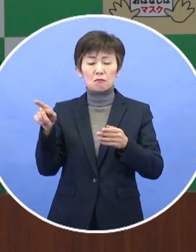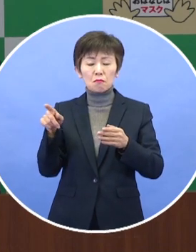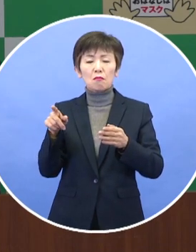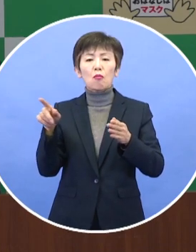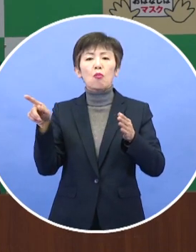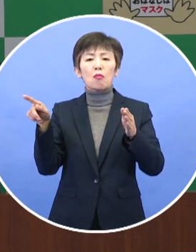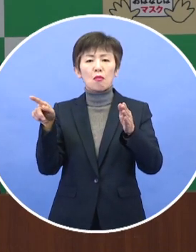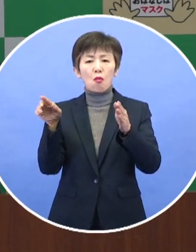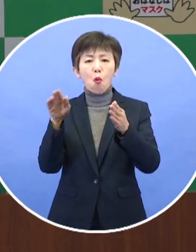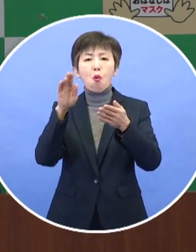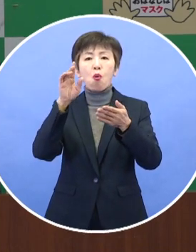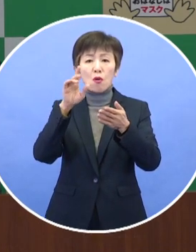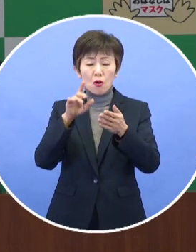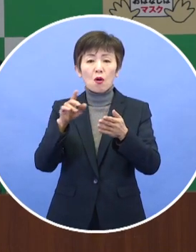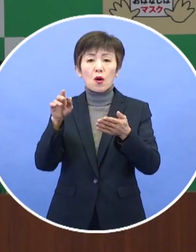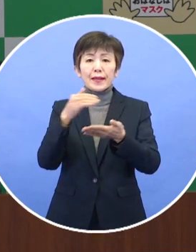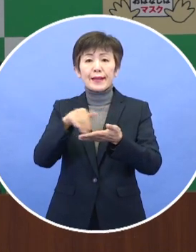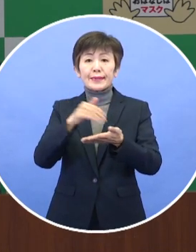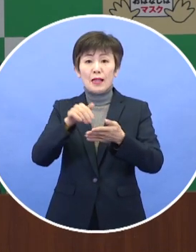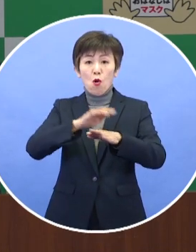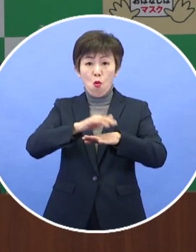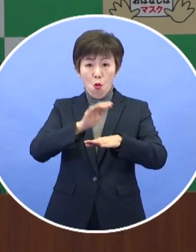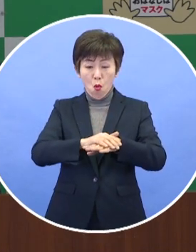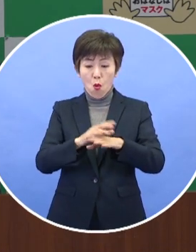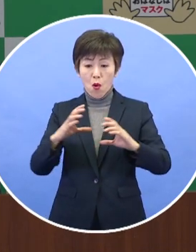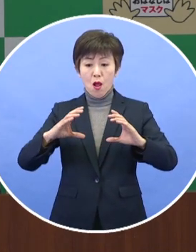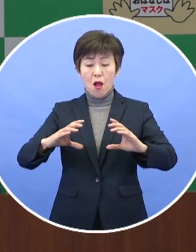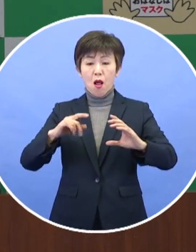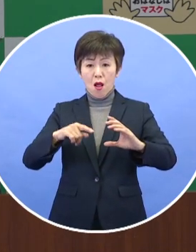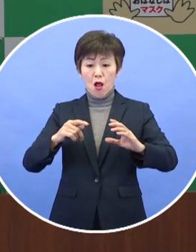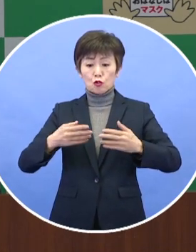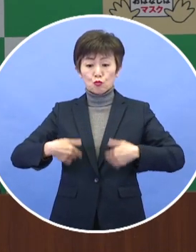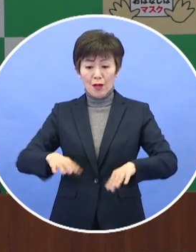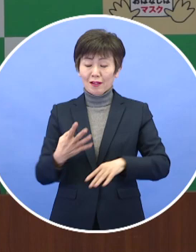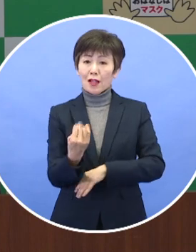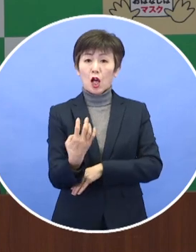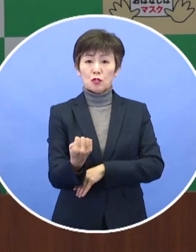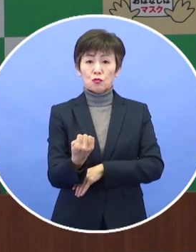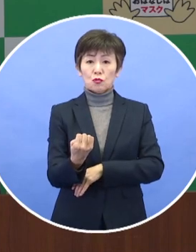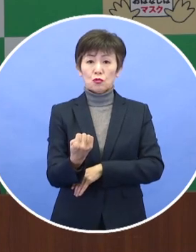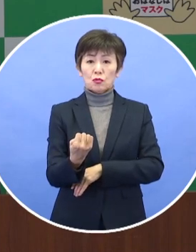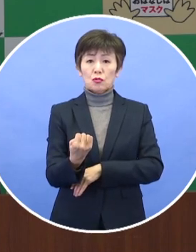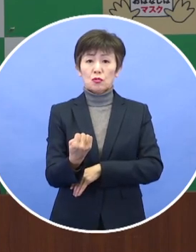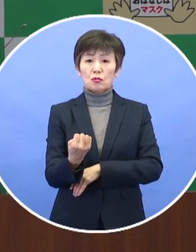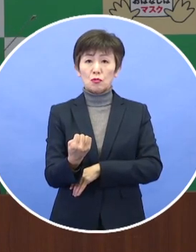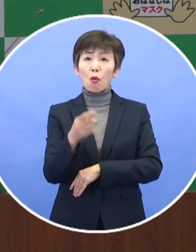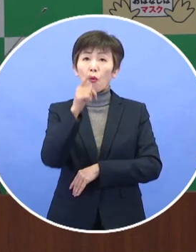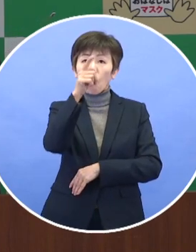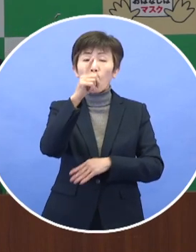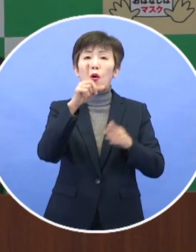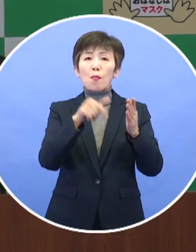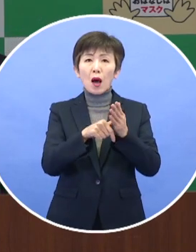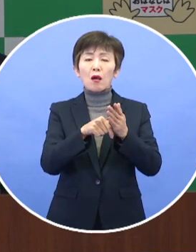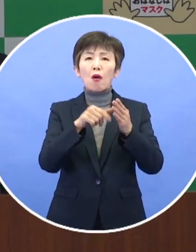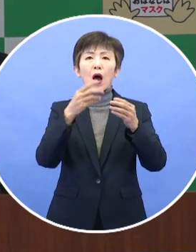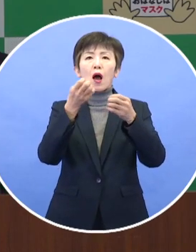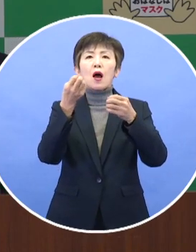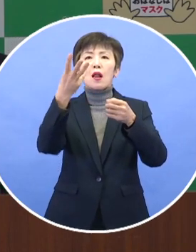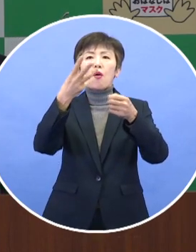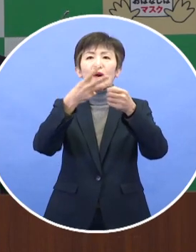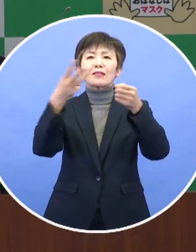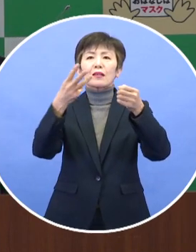休取った人の数を分子に持ってきます。令和3年もちろんそうですけど、それでやりますと 110.4% ということ